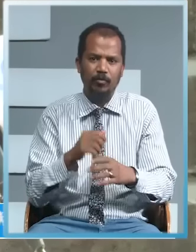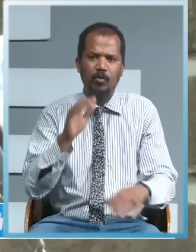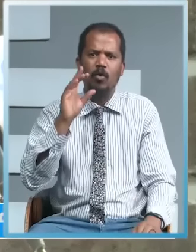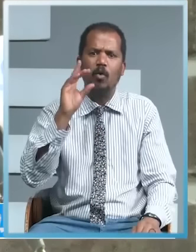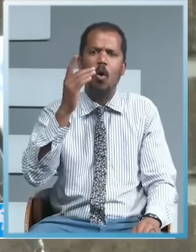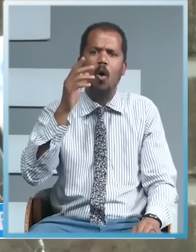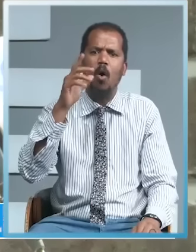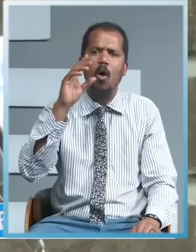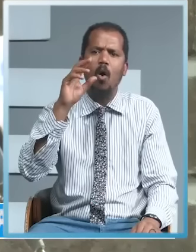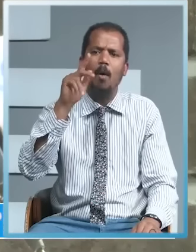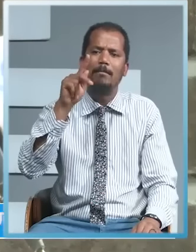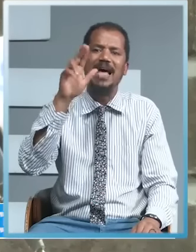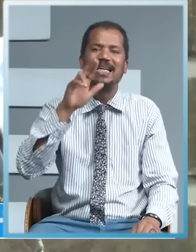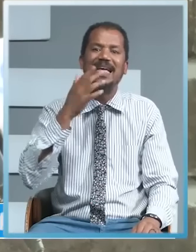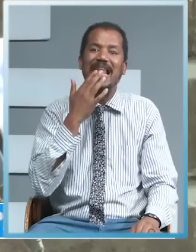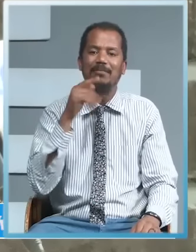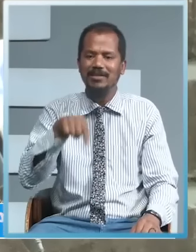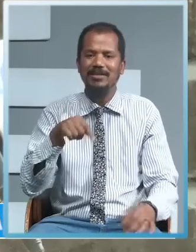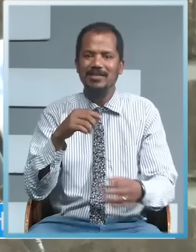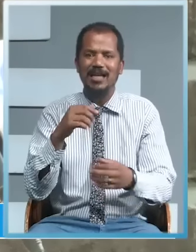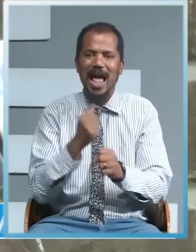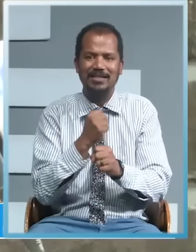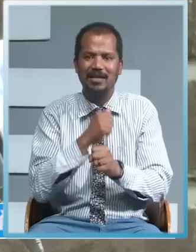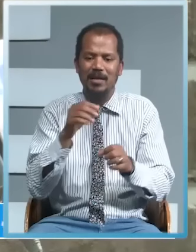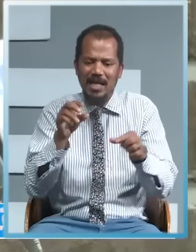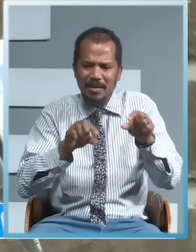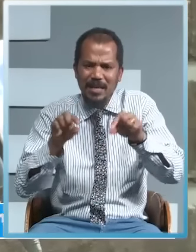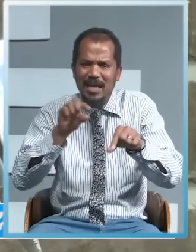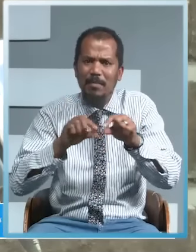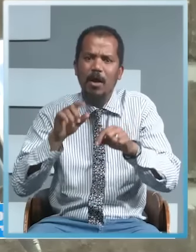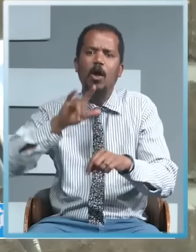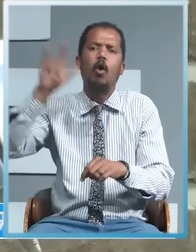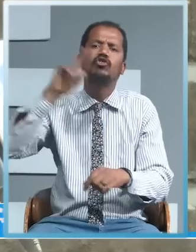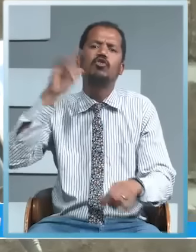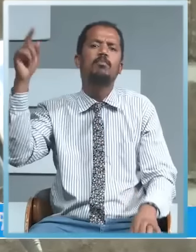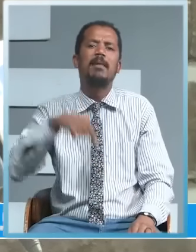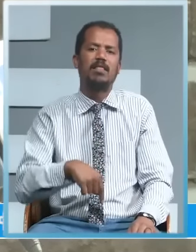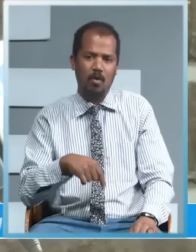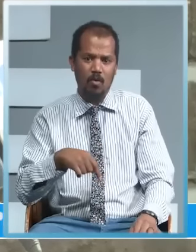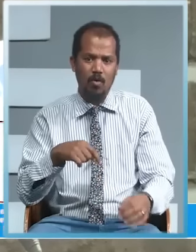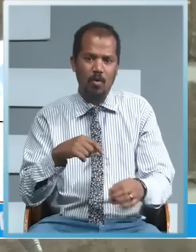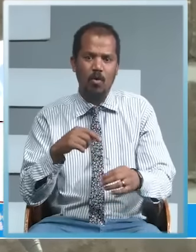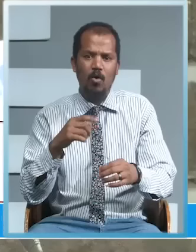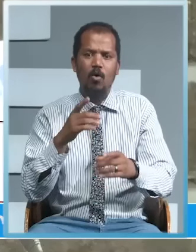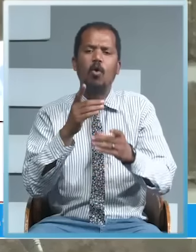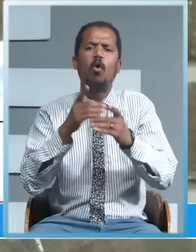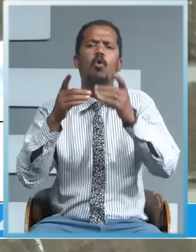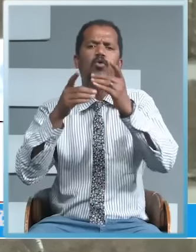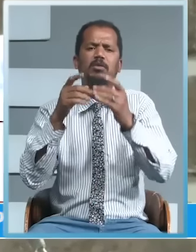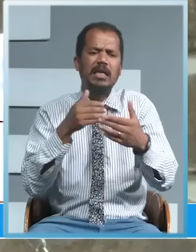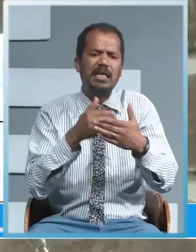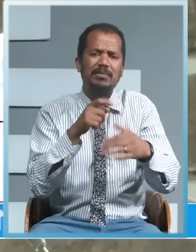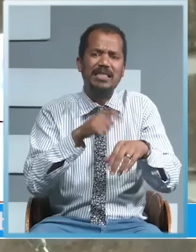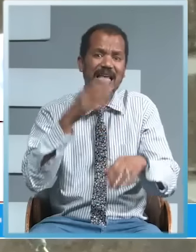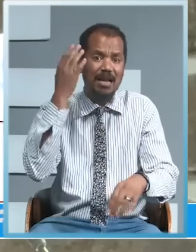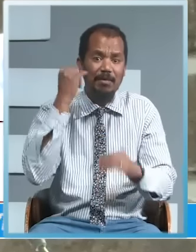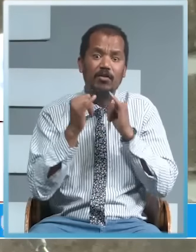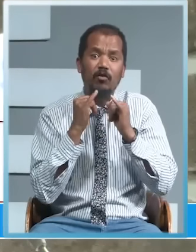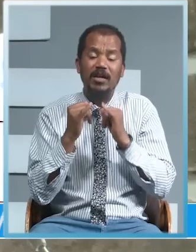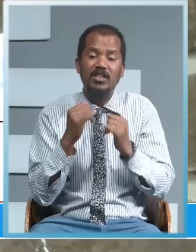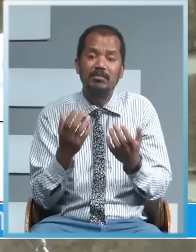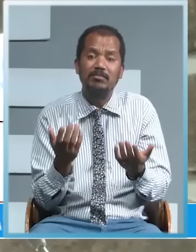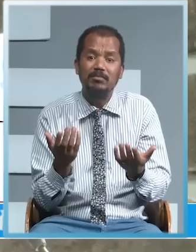ደግሞ ቀለም እኛ ሀገር ውስጥ የሚመረት አይደለም። መቀመሚያውም ዋናውም ቀለም ከውጭ ነው የሚመጣው እና ከኮንትራክተሩም እስከ ቅርብ ጊዜ የነበረን ኢንፎርሜሽን